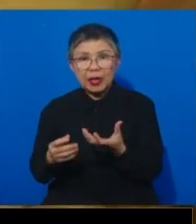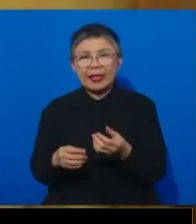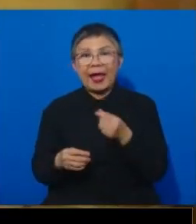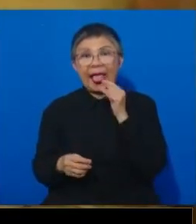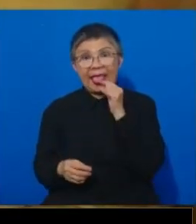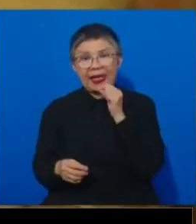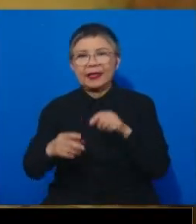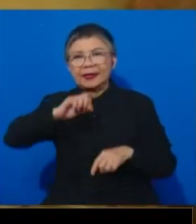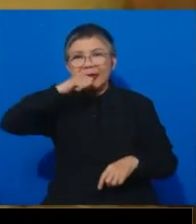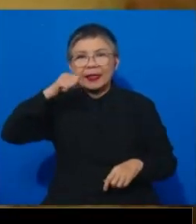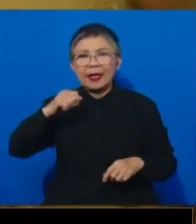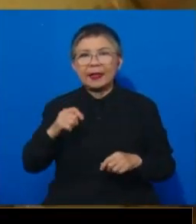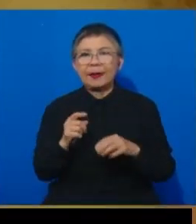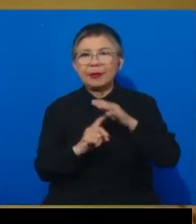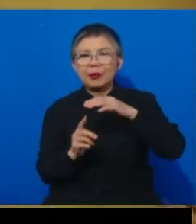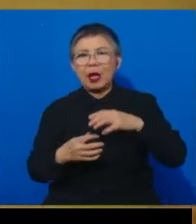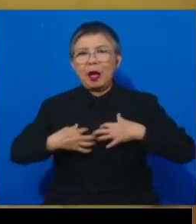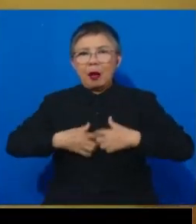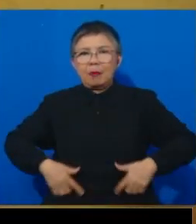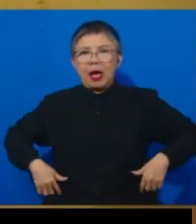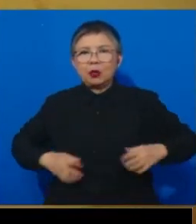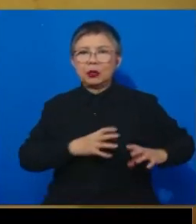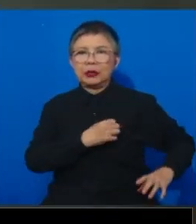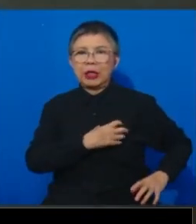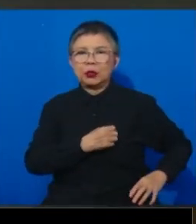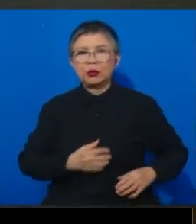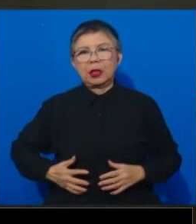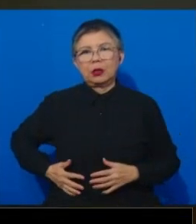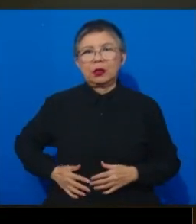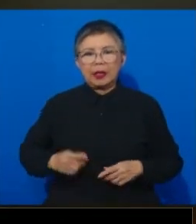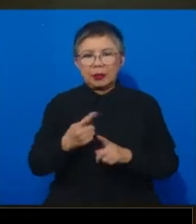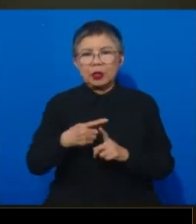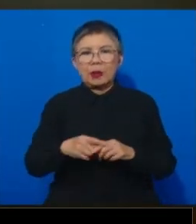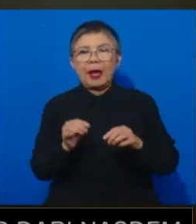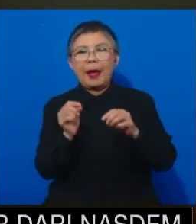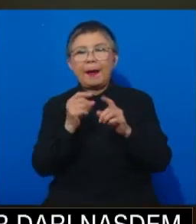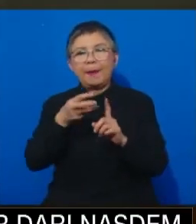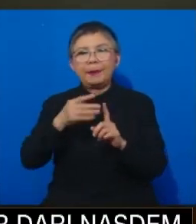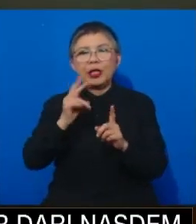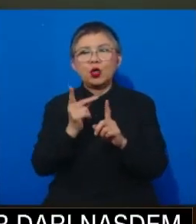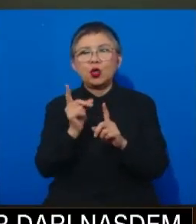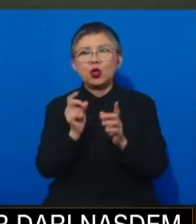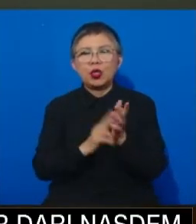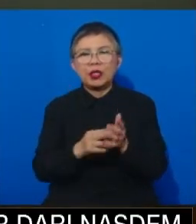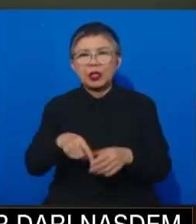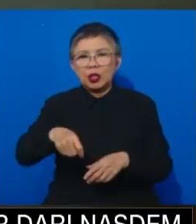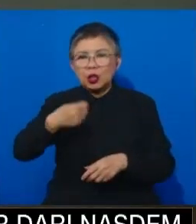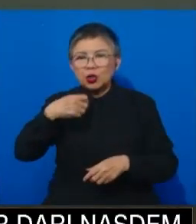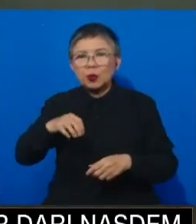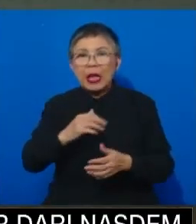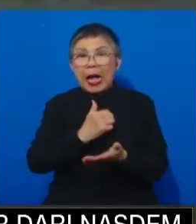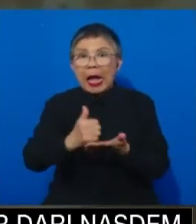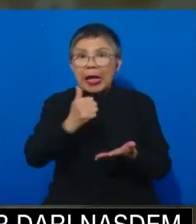lidah, daging, pipi, paru, jantung, dan hati menyatu dengan tambahan bihun yang menjadi ciri khas sop lidah asli Lamuru.